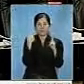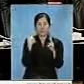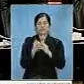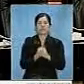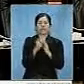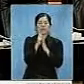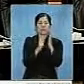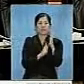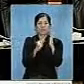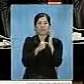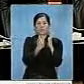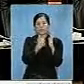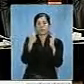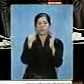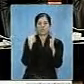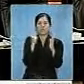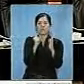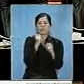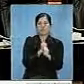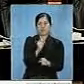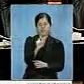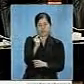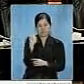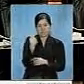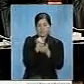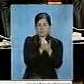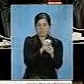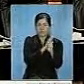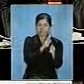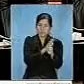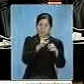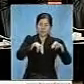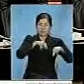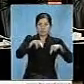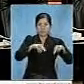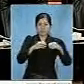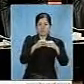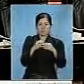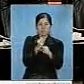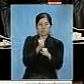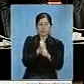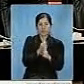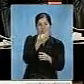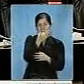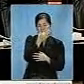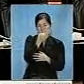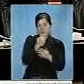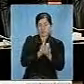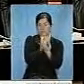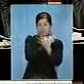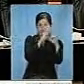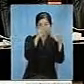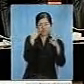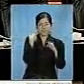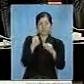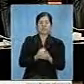มีการเตรียมการเพื่อที่จะพยายามดูแลผู้ประกอบอาชีพอิสระผู้ที่ไม่ได้เป็นลูกจ้างของหน่วยงาน